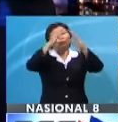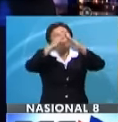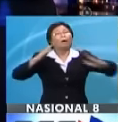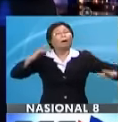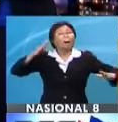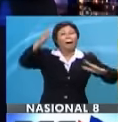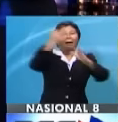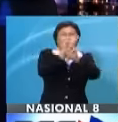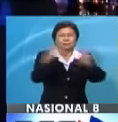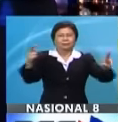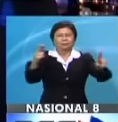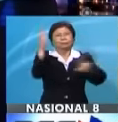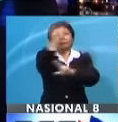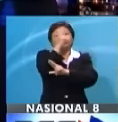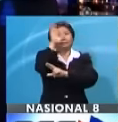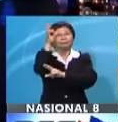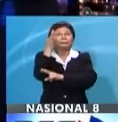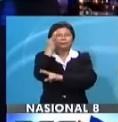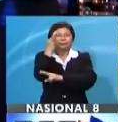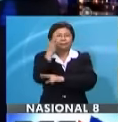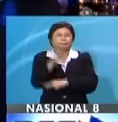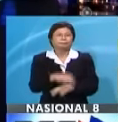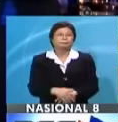bakal disiapkan Kerajaan Persekutuan.